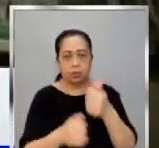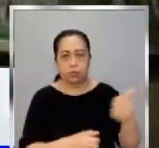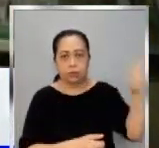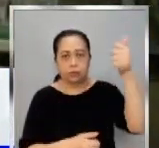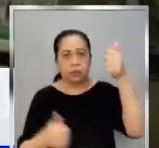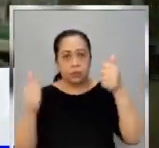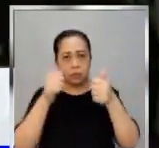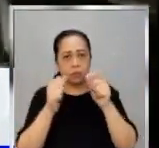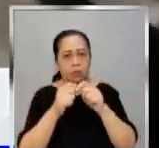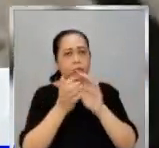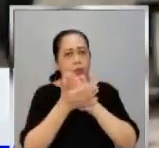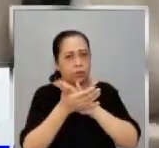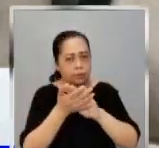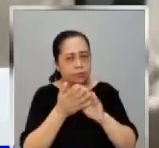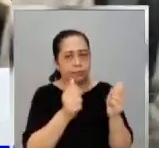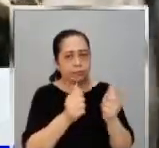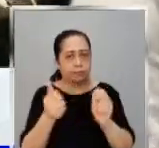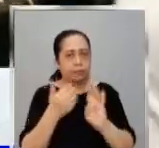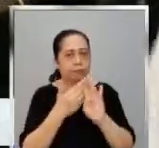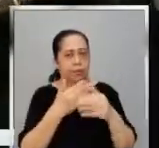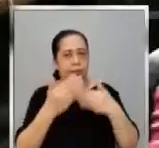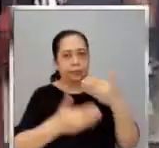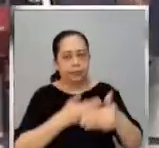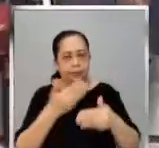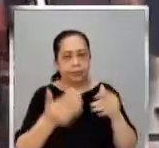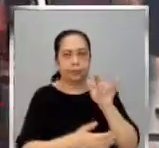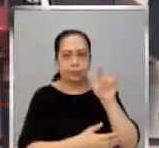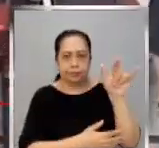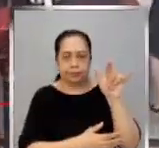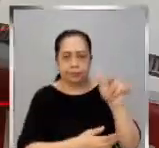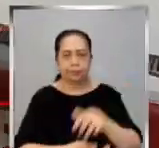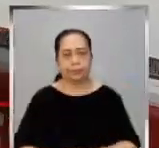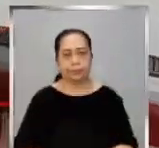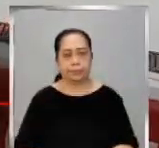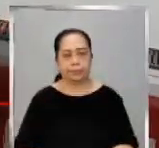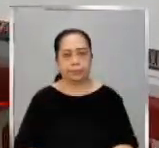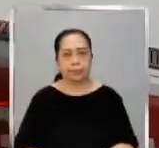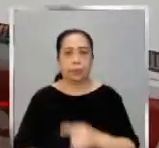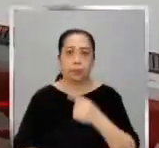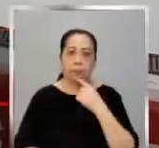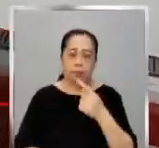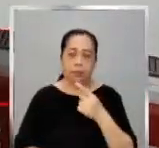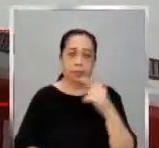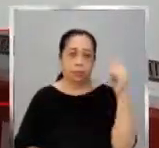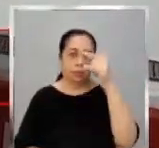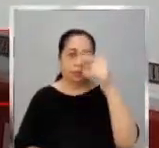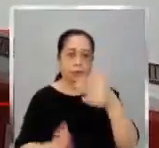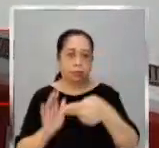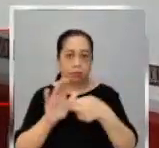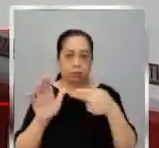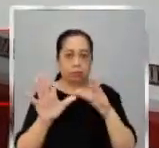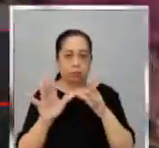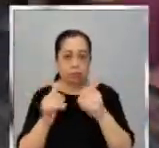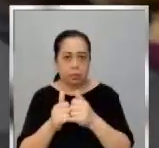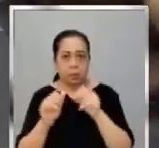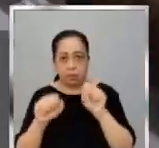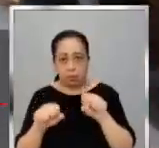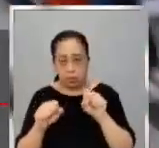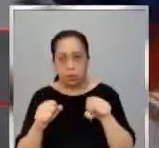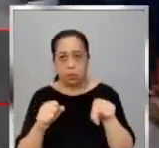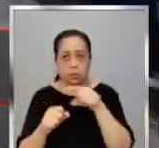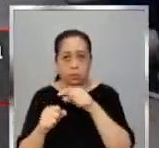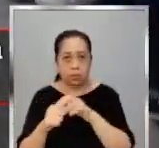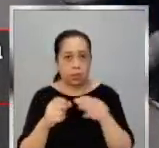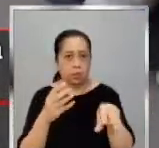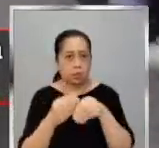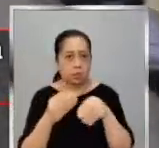maging maayos ang pagbabalik biyahe ng mga pasahero. Sabi namin sa mga airline, kung po pwede, mag-operate sila ng mga additional